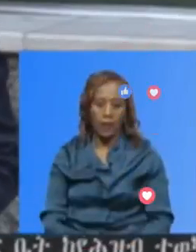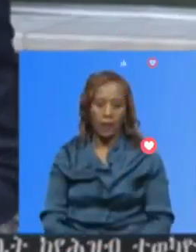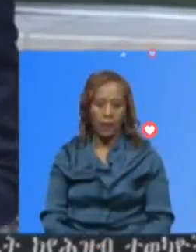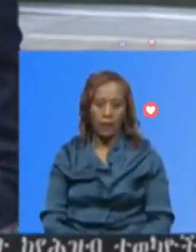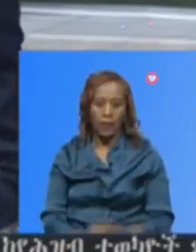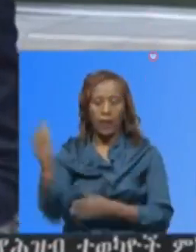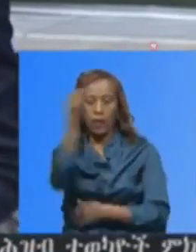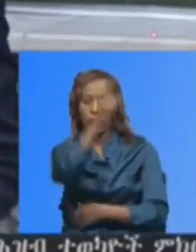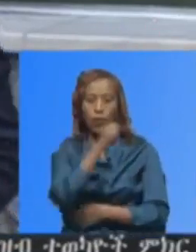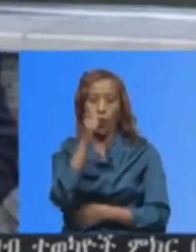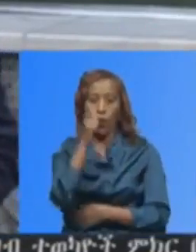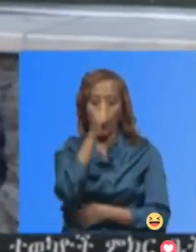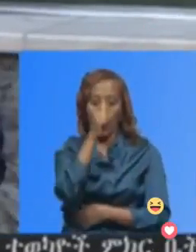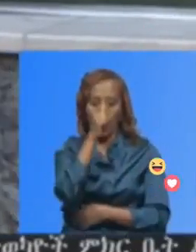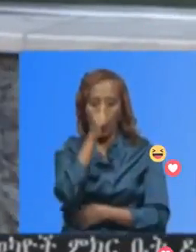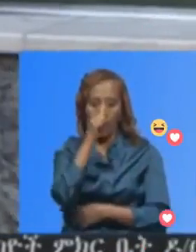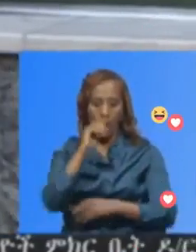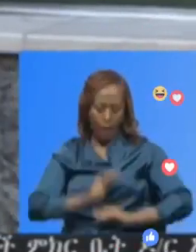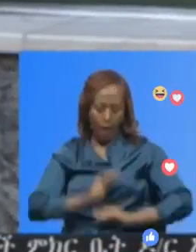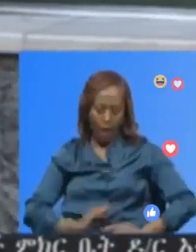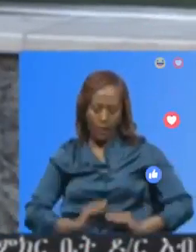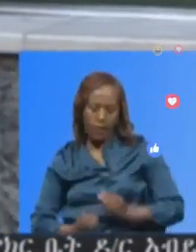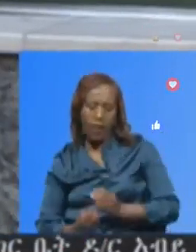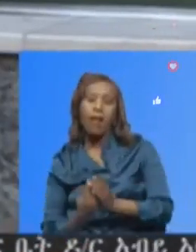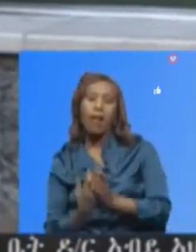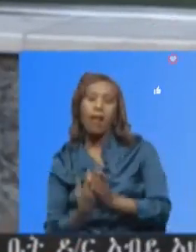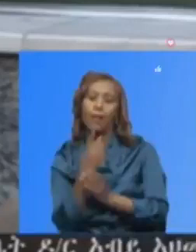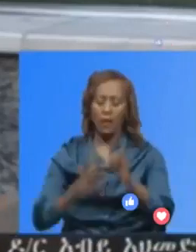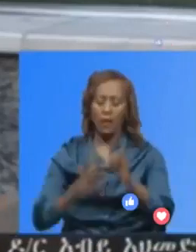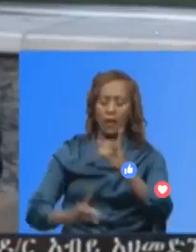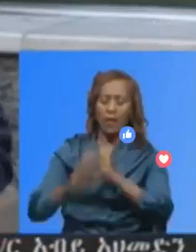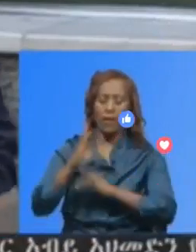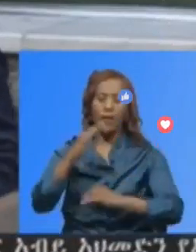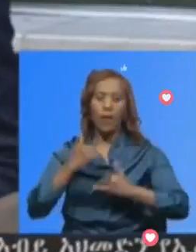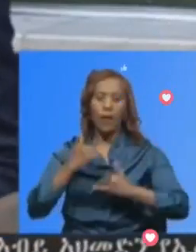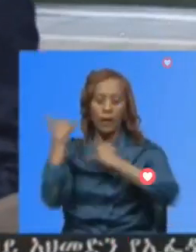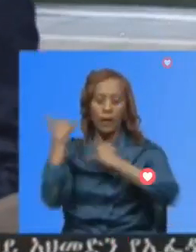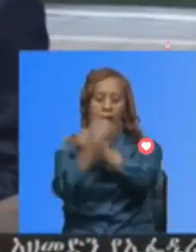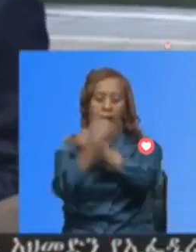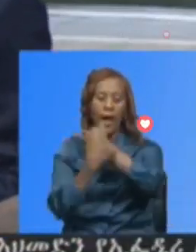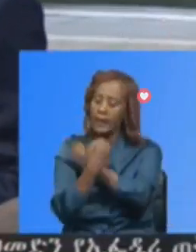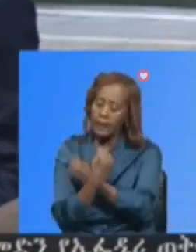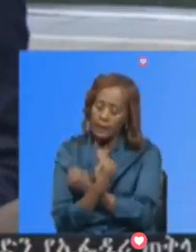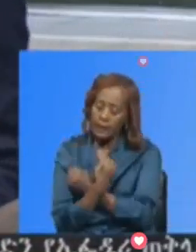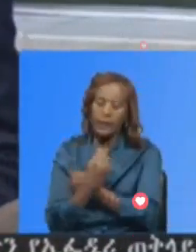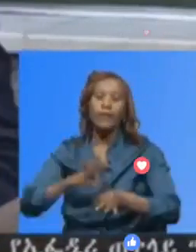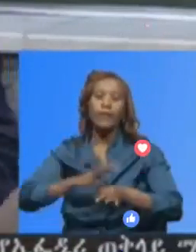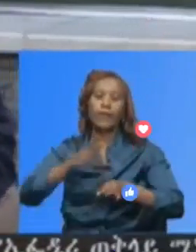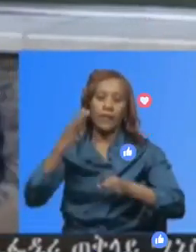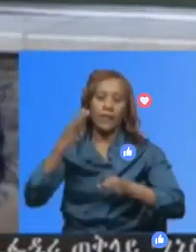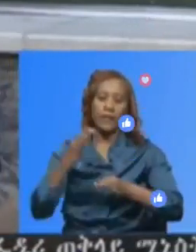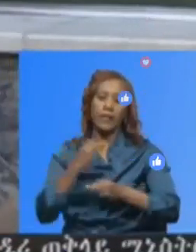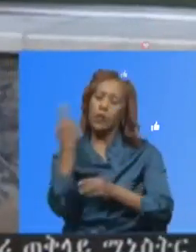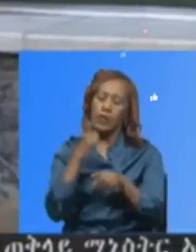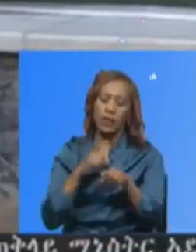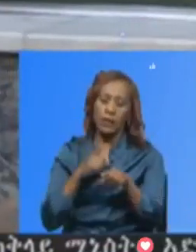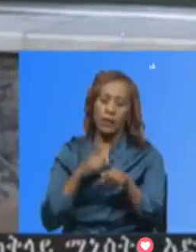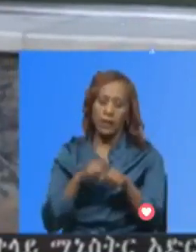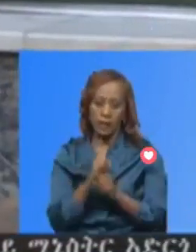ይገባል። ኢትዮጵያ ማህፀን ለምለም ናት። ከፍ ባለ የሀገር ፍቅር መንፈስ ሰርክ የሚተጉ